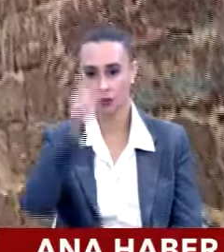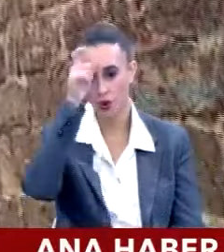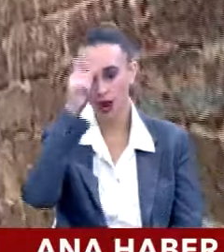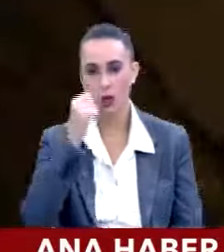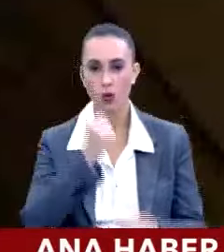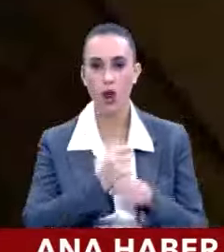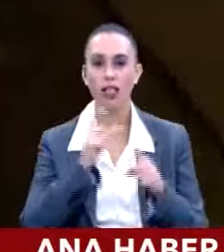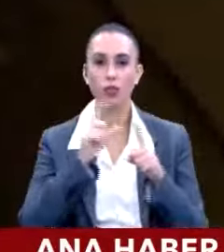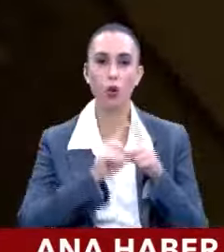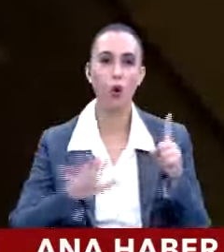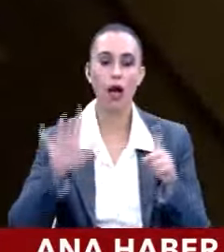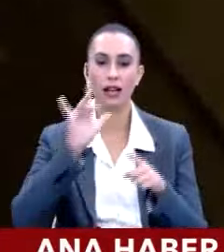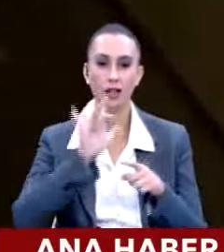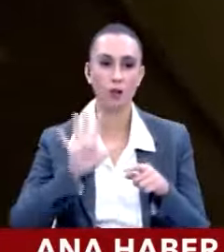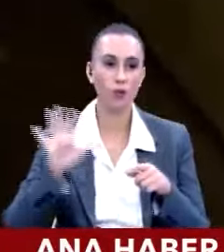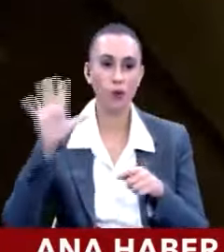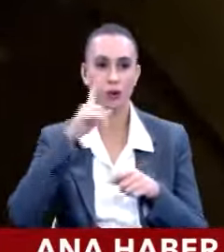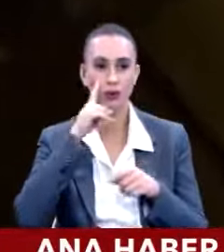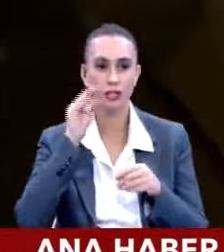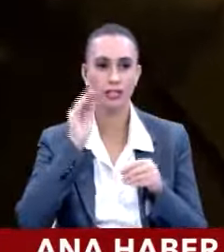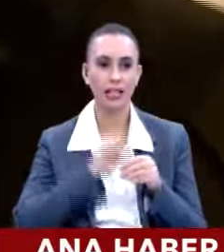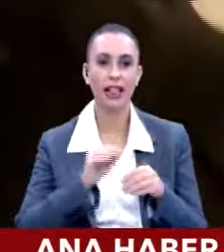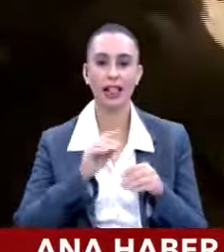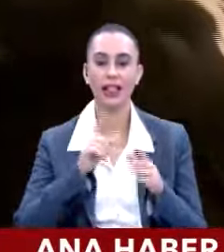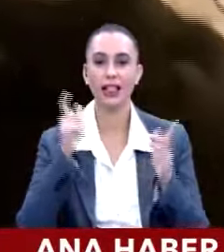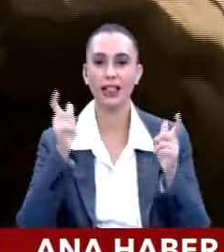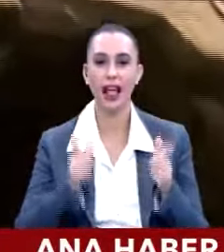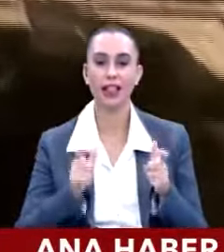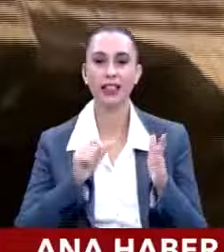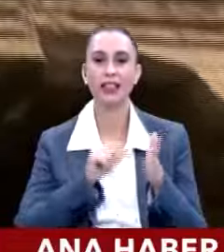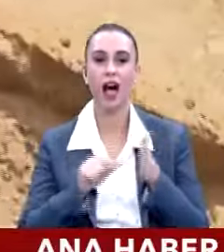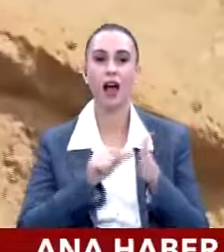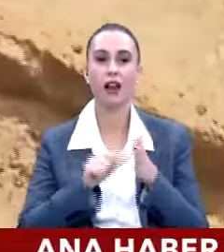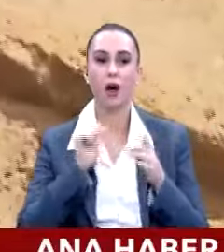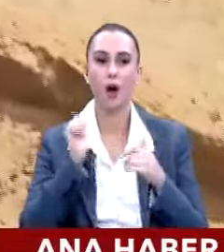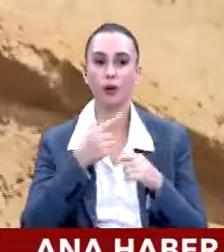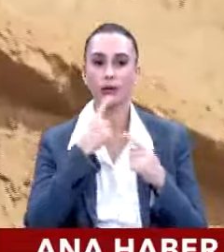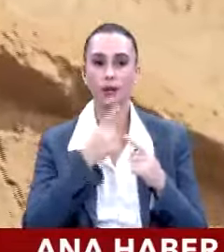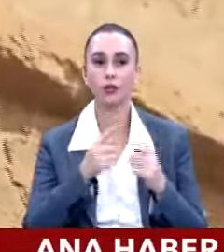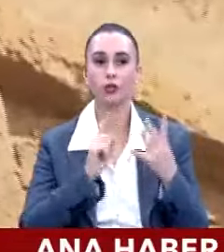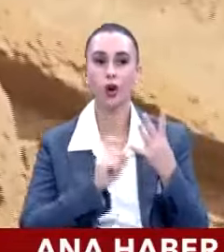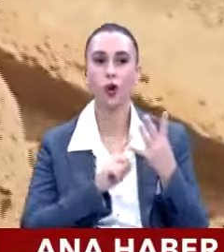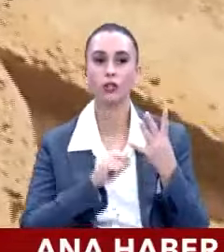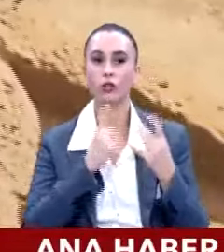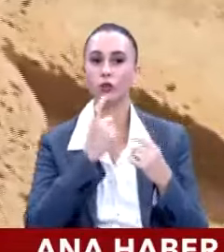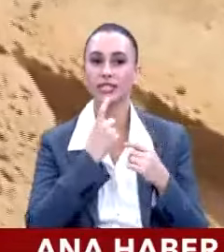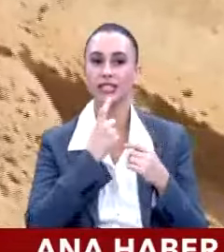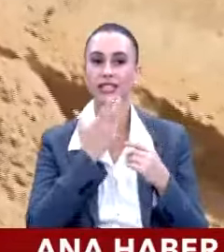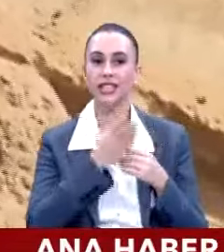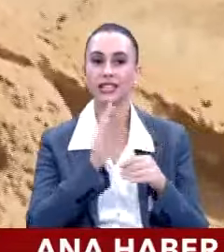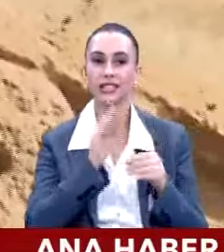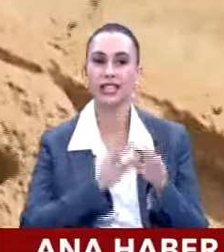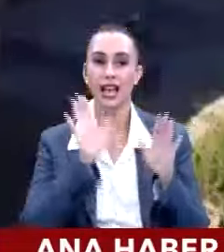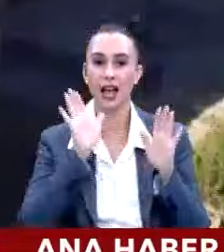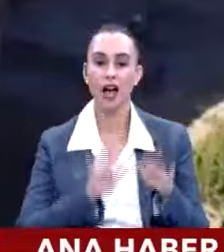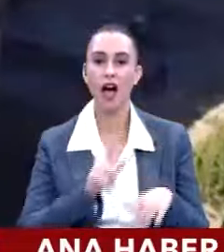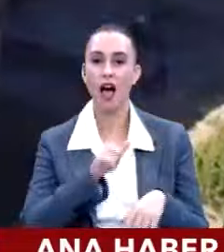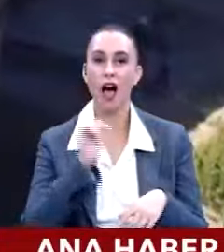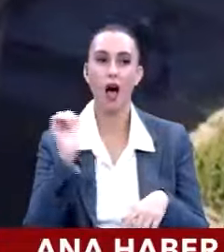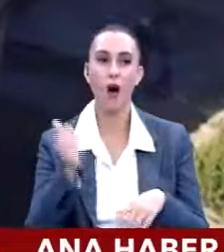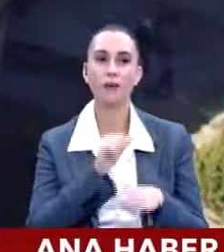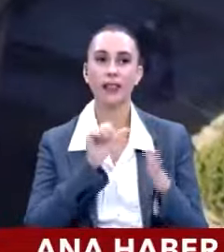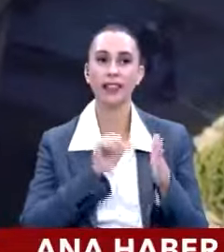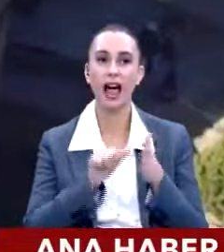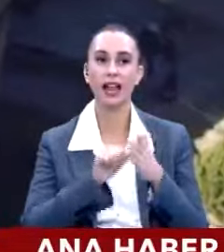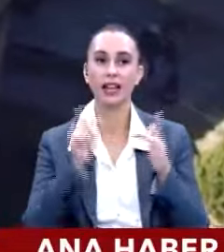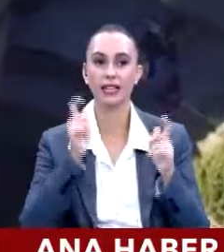Türkiye'nin Güneydoğu Anadolu bölgesinde yer alan kentin tarihine özel bir vurgu yapıldı. 4. yüzyıldan kalma antik bir kent olduğuna